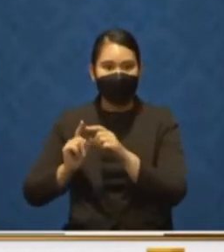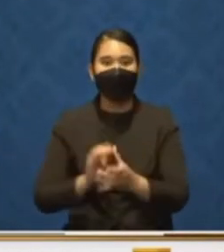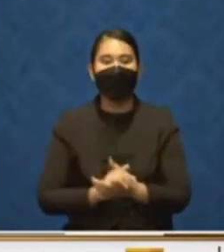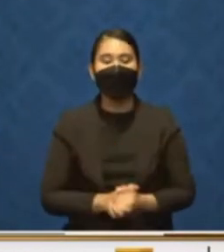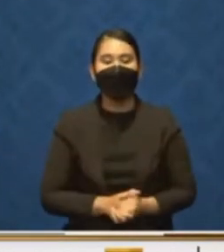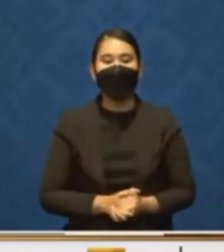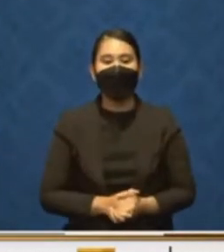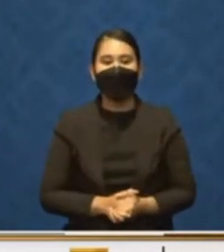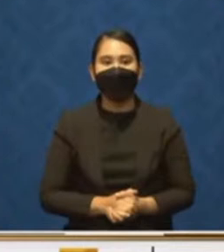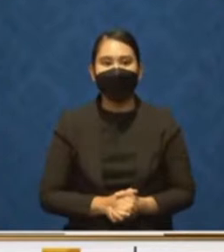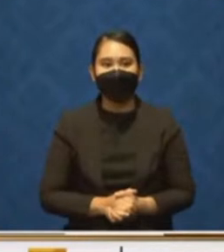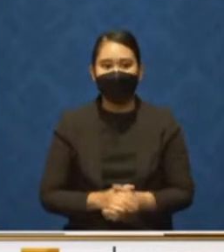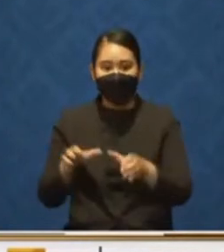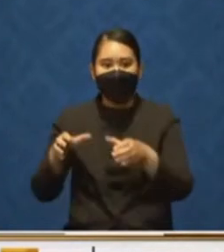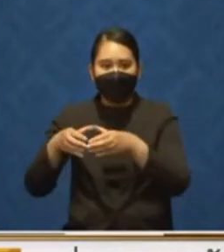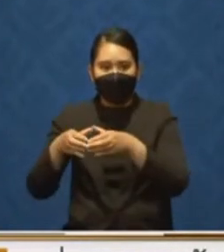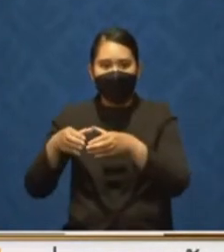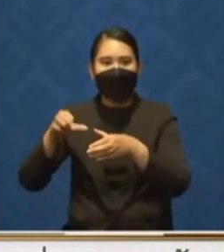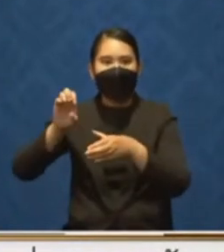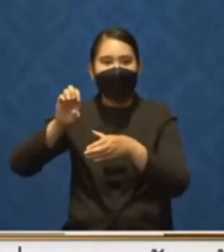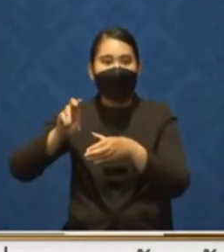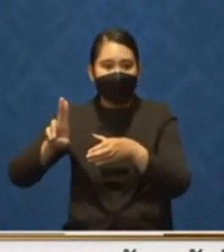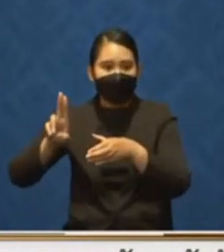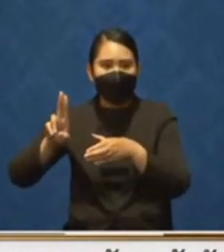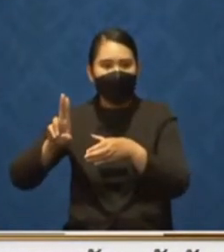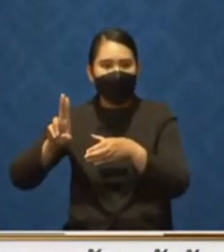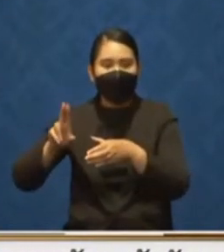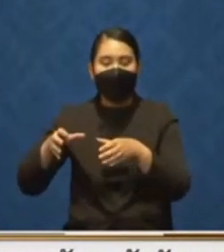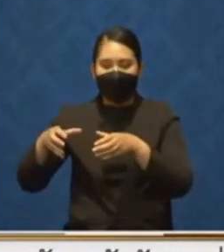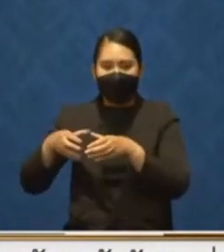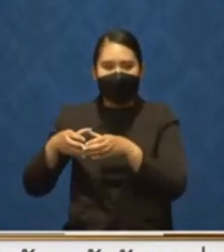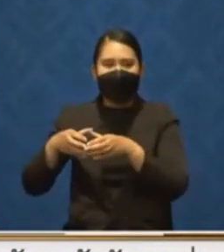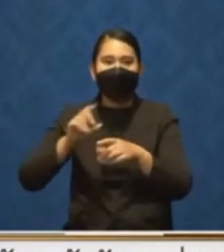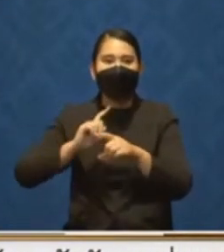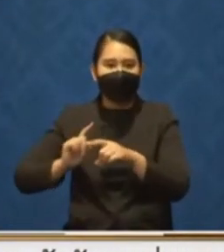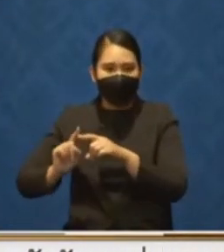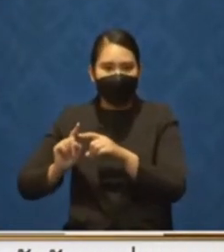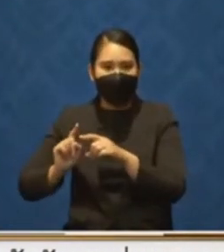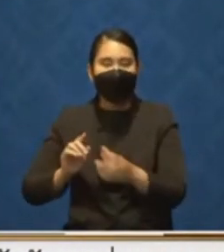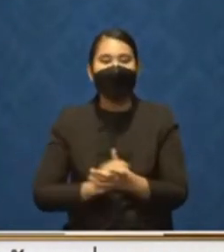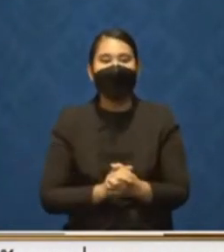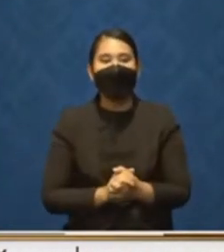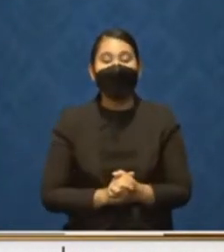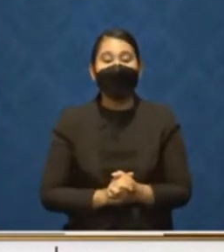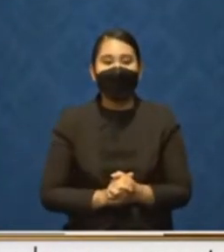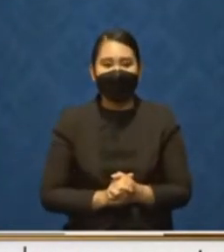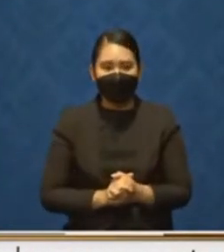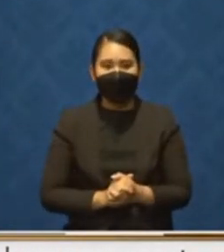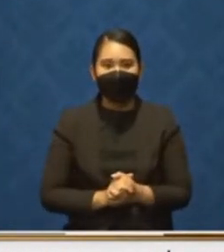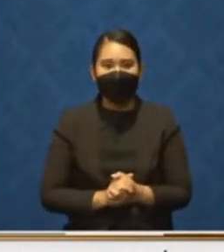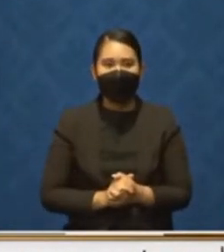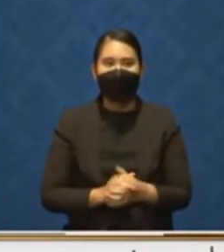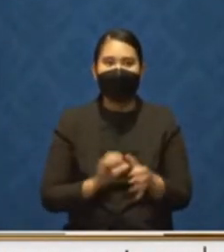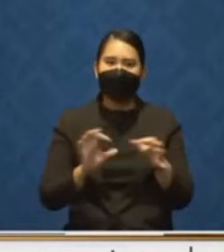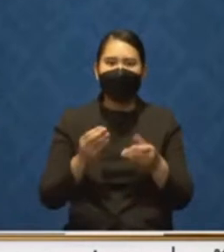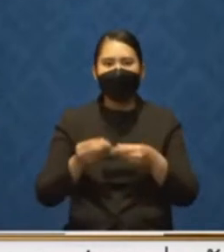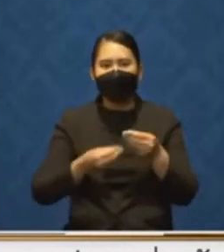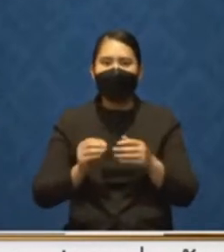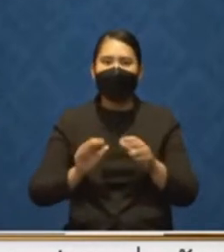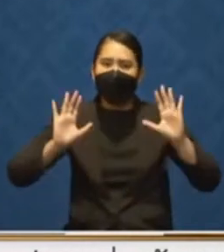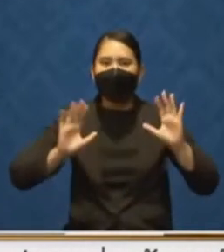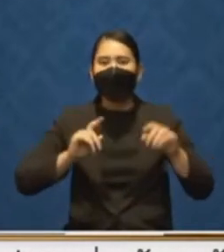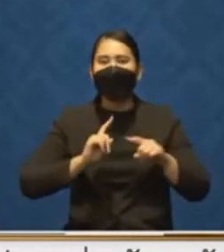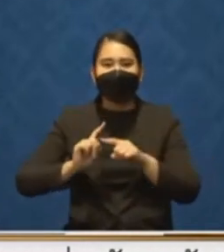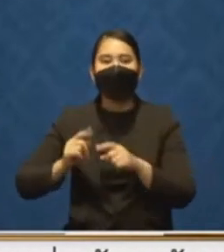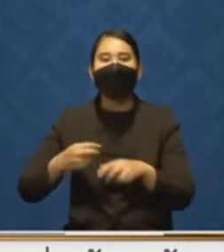ได้ต้มแล้วก็ตกของ EUอีกจบแล้วผมตะวันตกซึ่งก็อยากให้เซ็นทรัลอยากให้เลิกขายเลยค่ะน้องเนี่ยนะซึ่งเราก็จะ